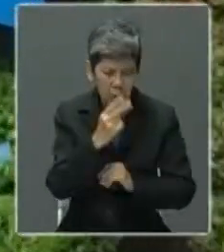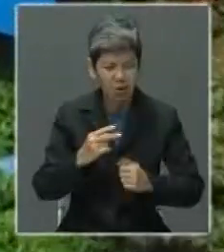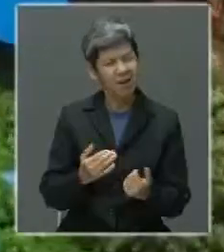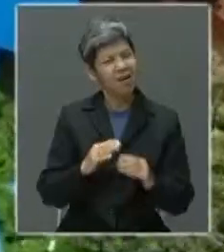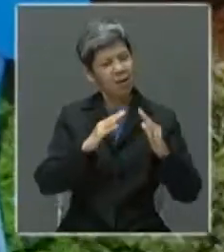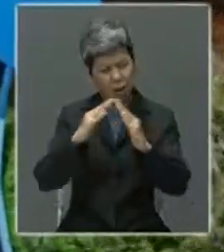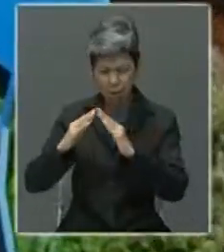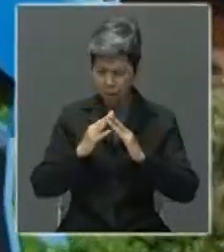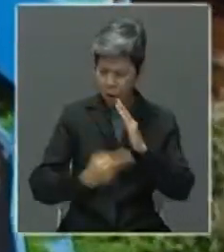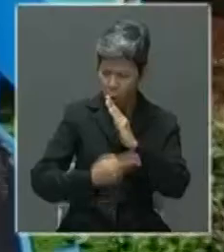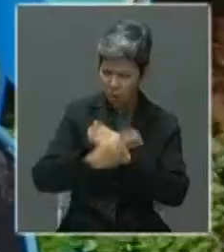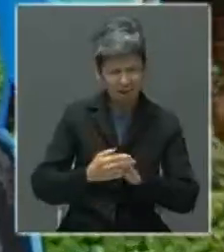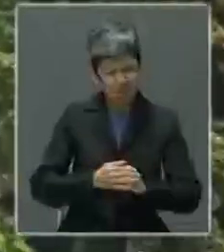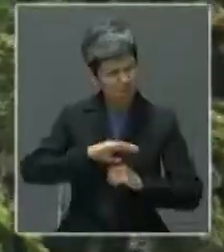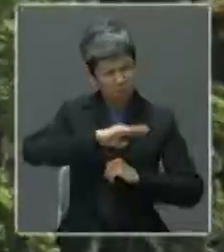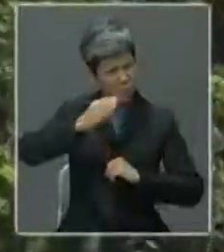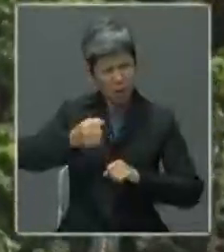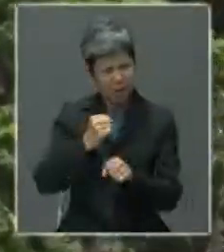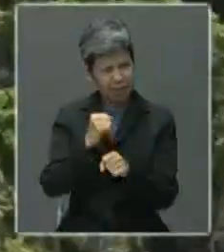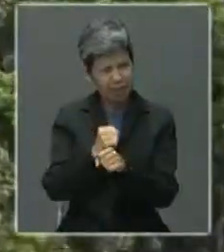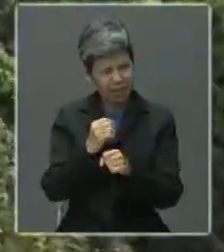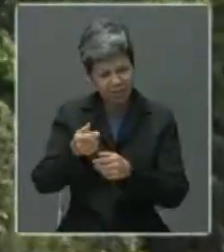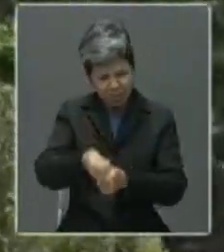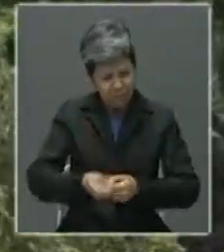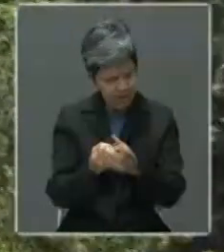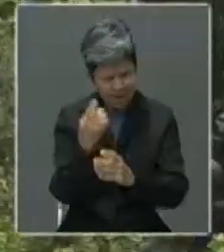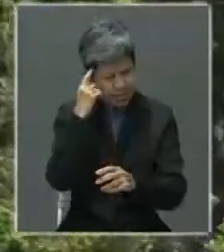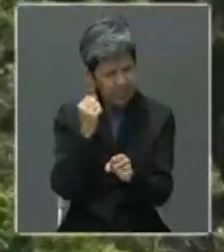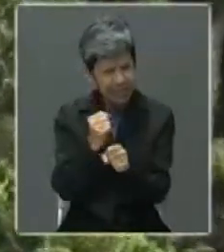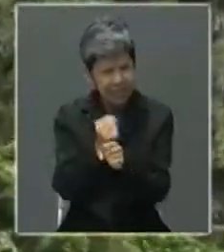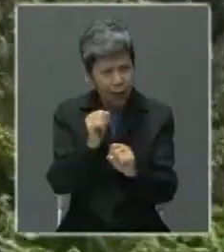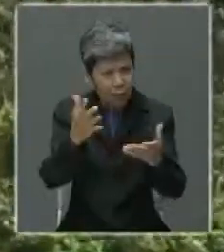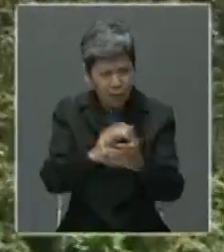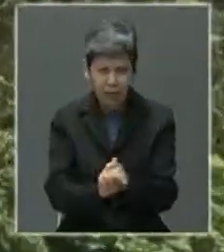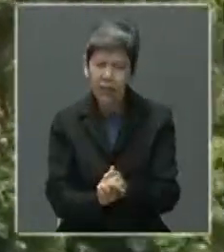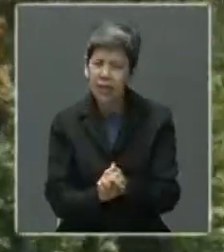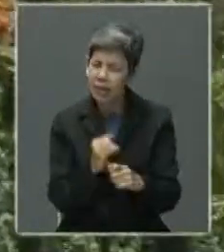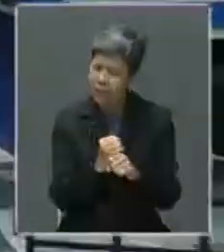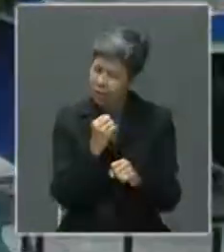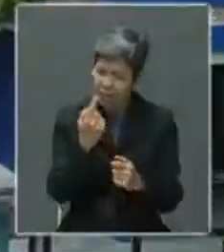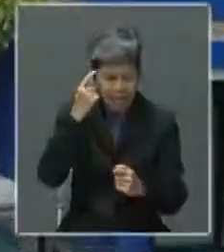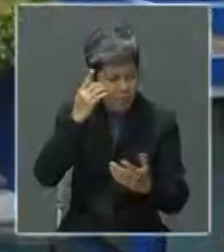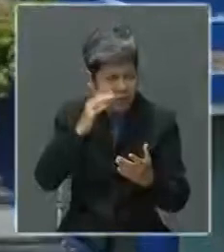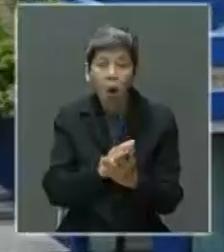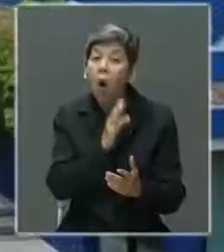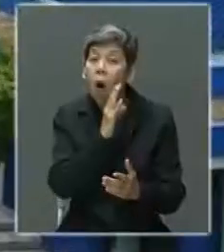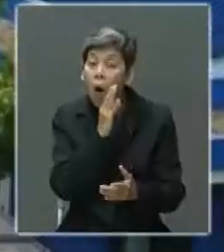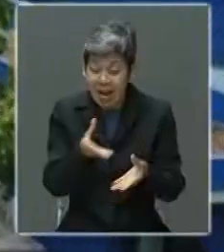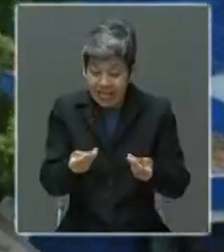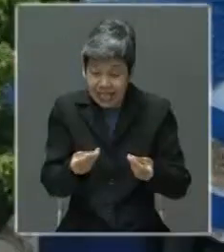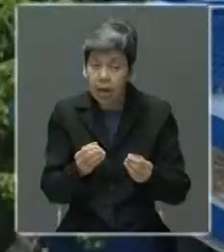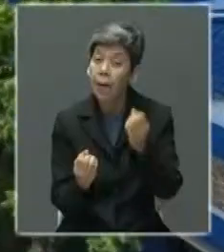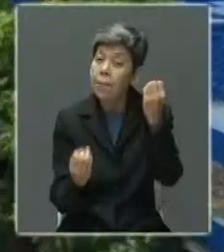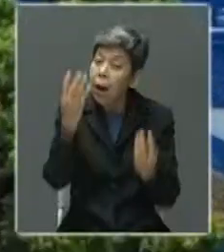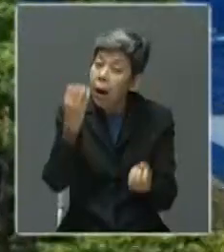ณะแล้วไม่น่าจะเป็นพื้นที่ที่เคยมีการทำเกษตรกรรมหรือครอบครองมาในระยะยาวถ้าหากเป็นพื้นที่ป่